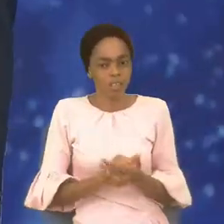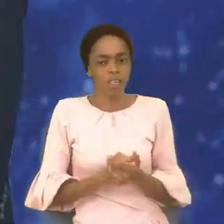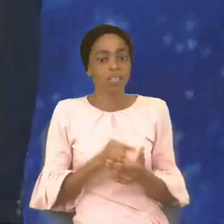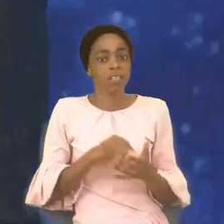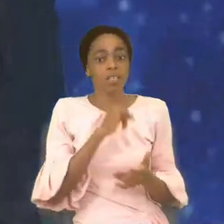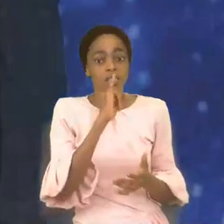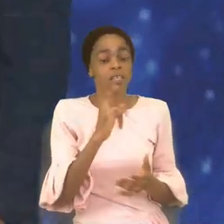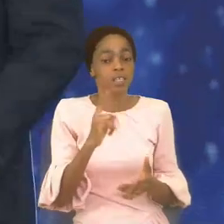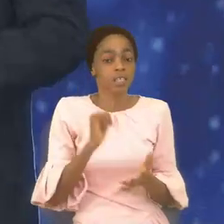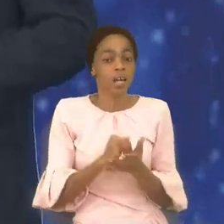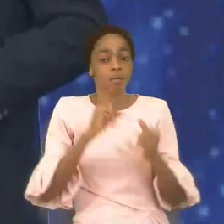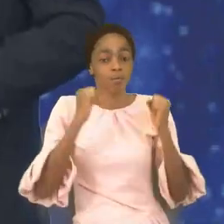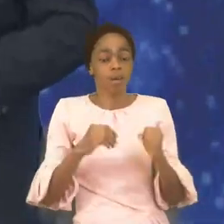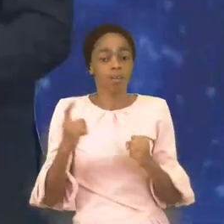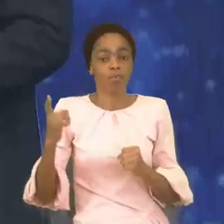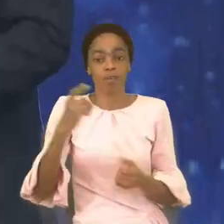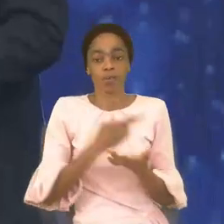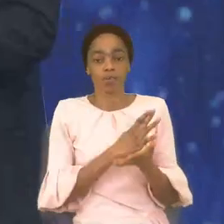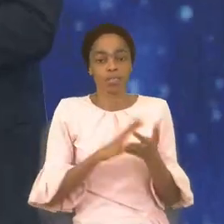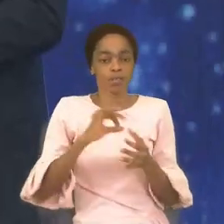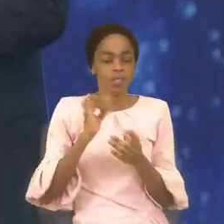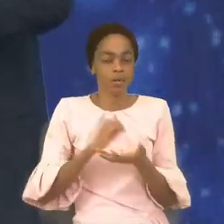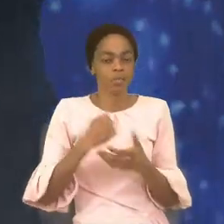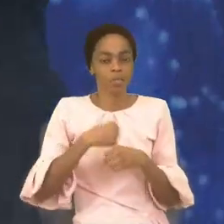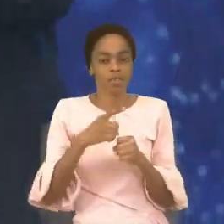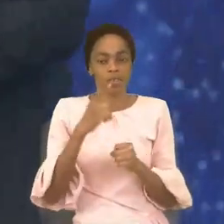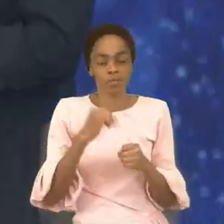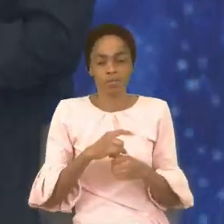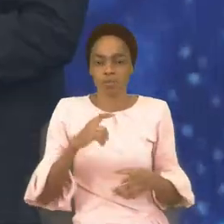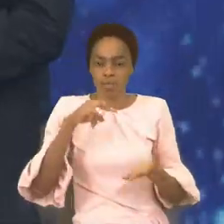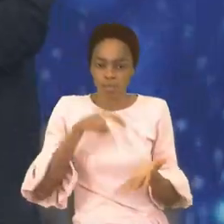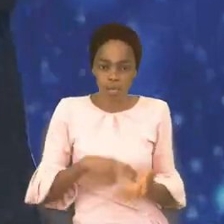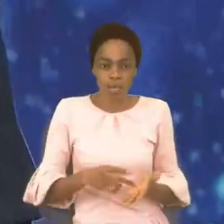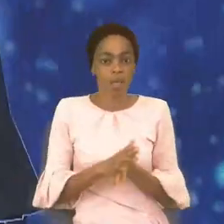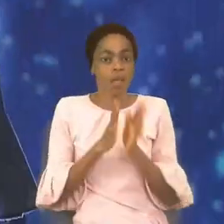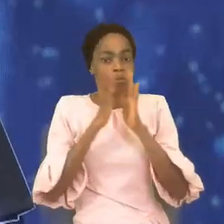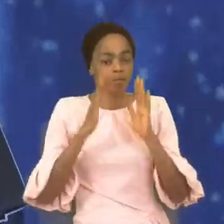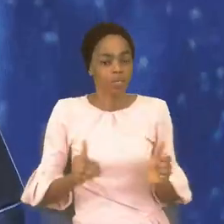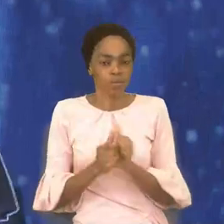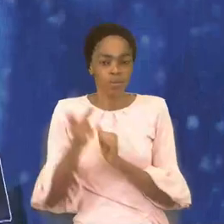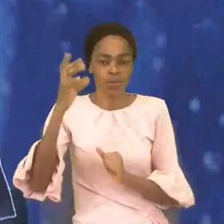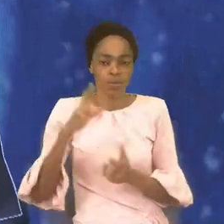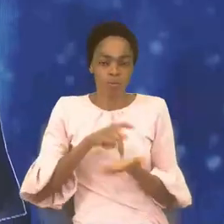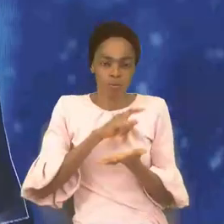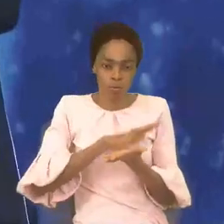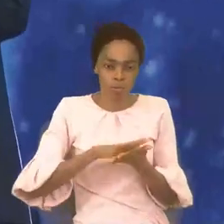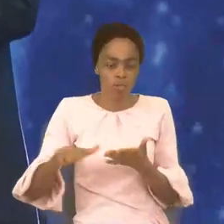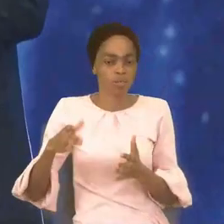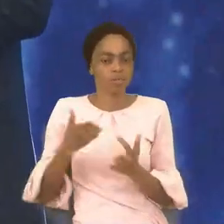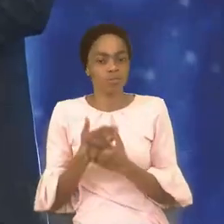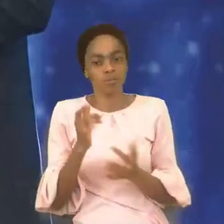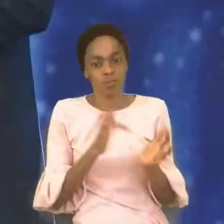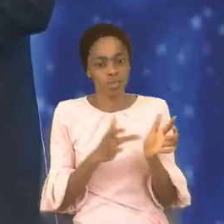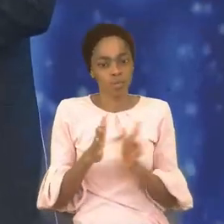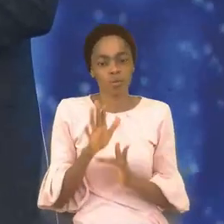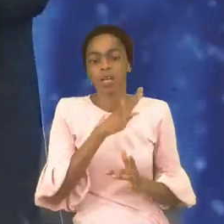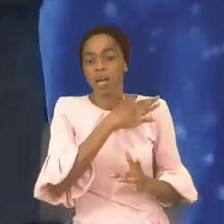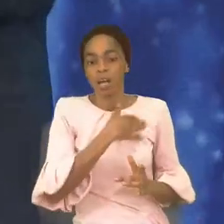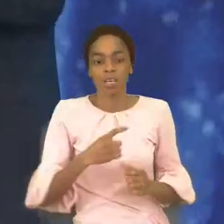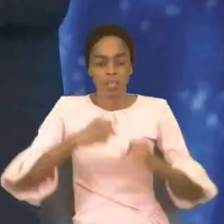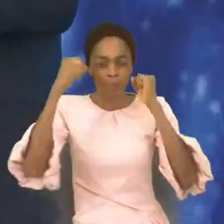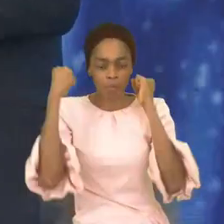vous amène à tenir la paix avec Dieu, la pureté à travers Christ et la puissance du